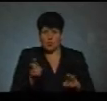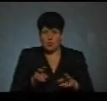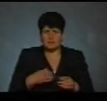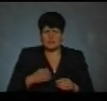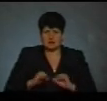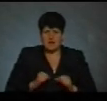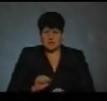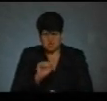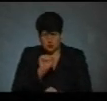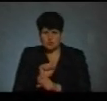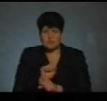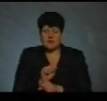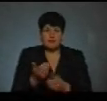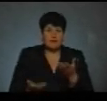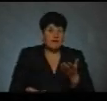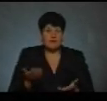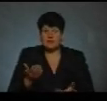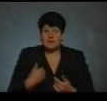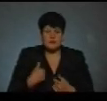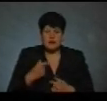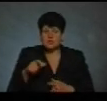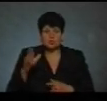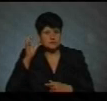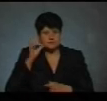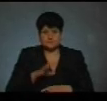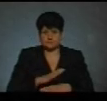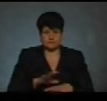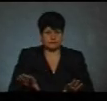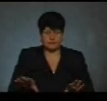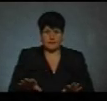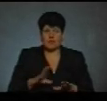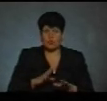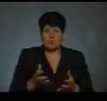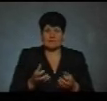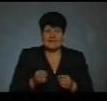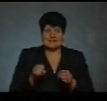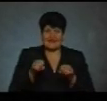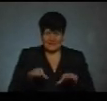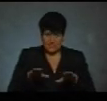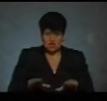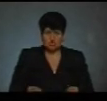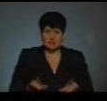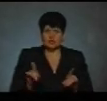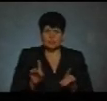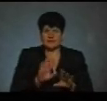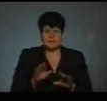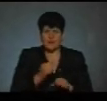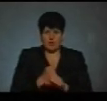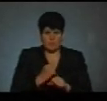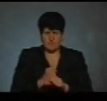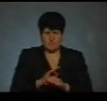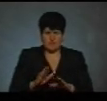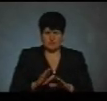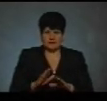їх зупинити, однак нас люди не слухали і було прийнято рішення, щоб не робити, скажімо так,